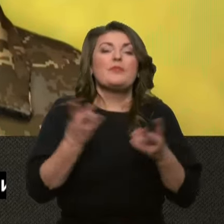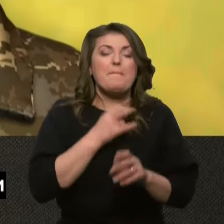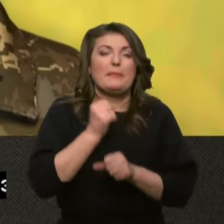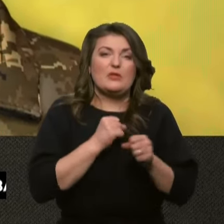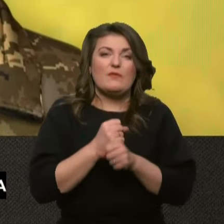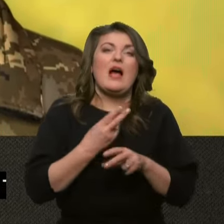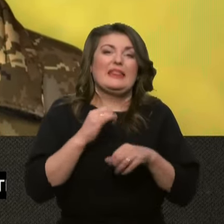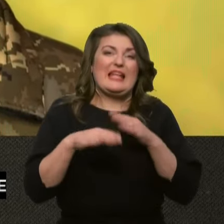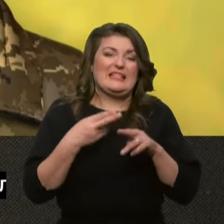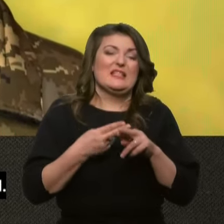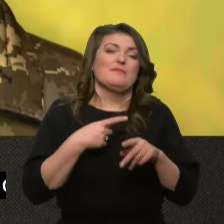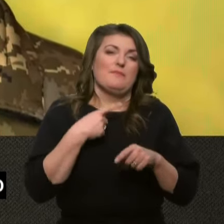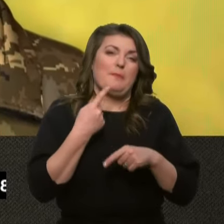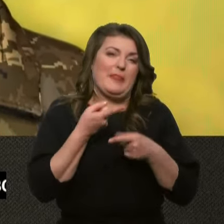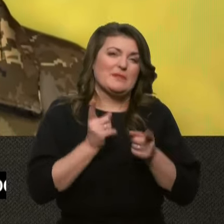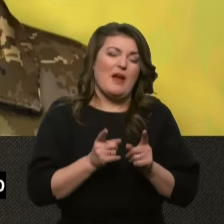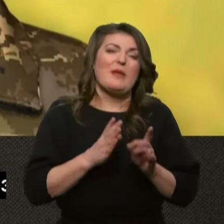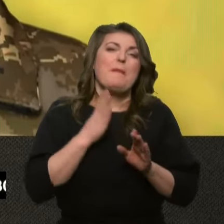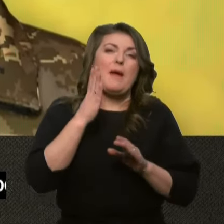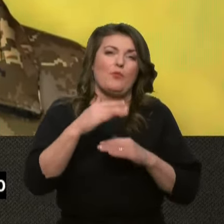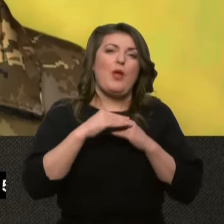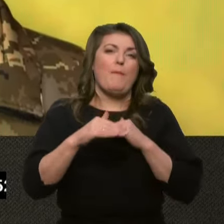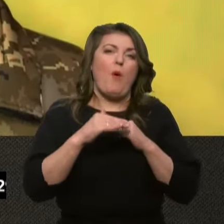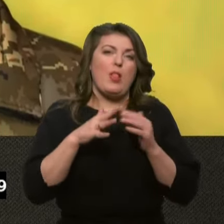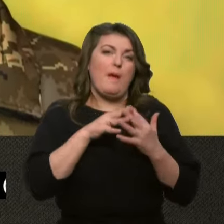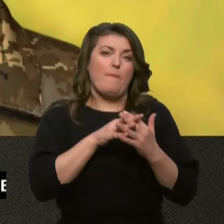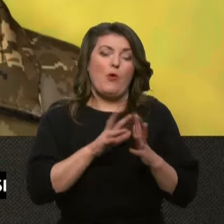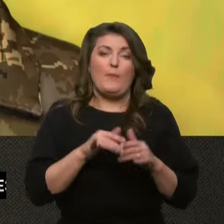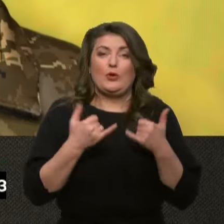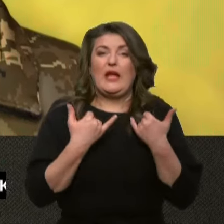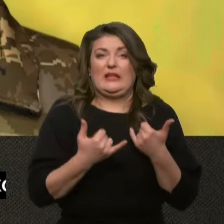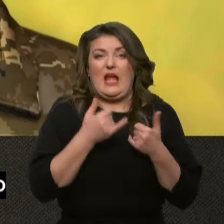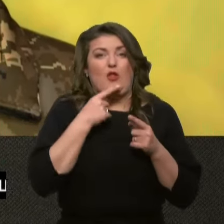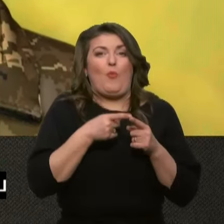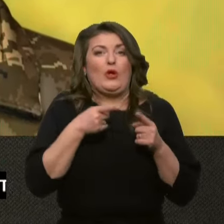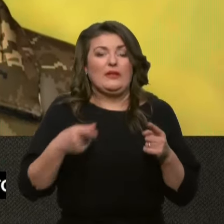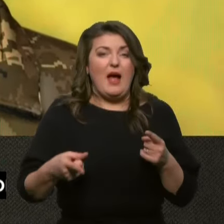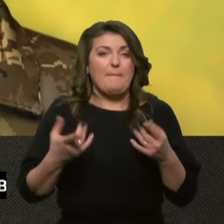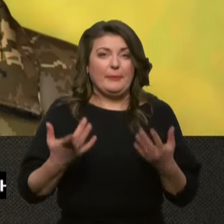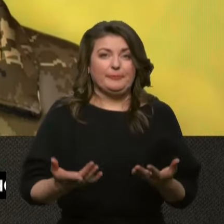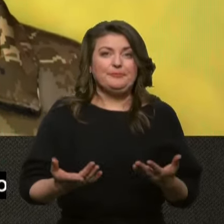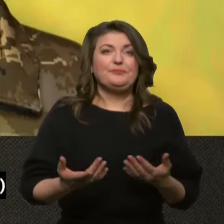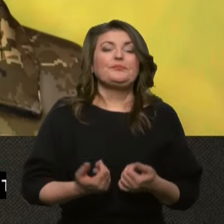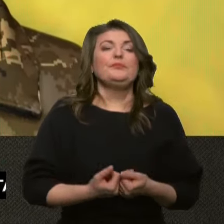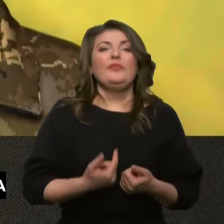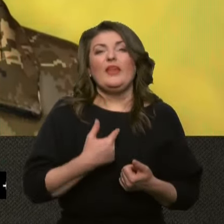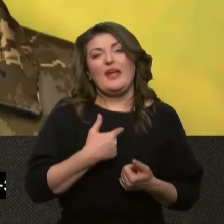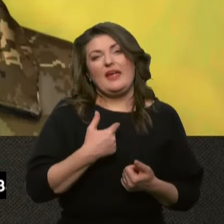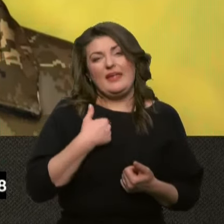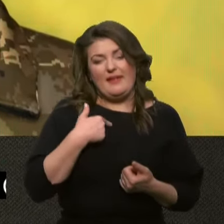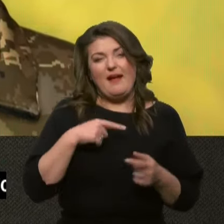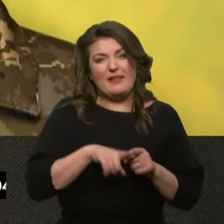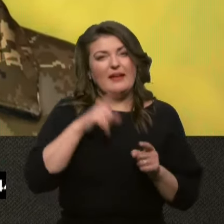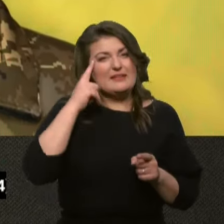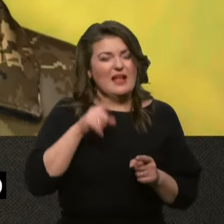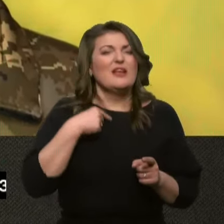цим, насправді, майбутнє поле бою. Бо на даному етапі, власне, я наприклад, знаю, що,